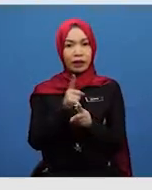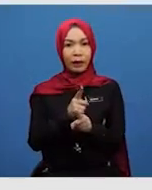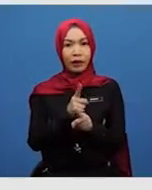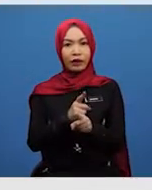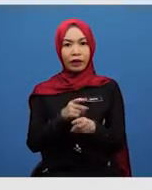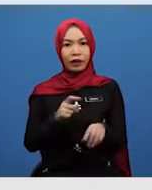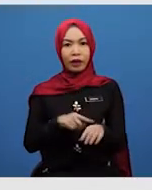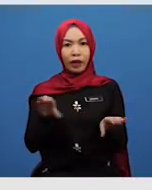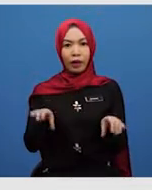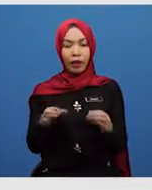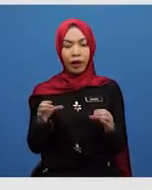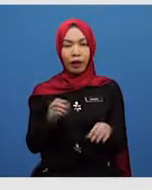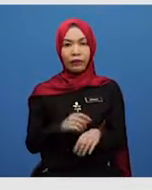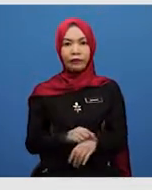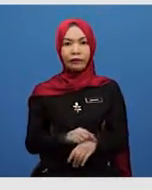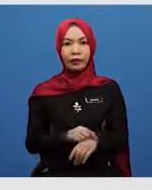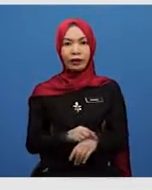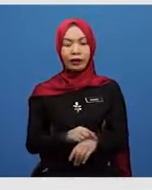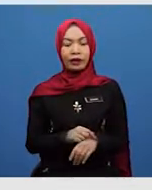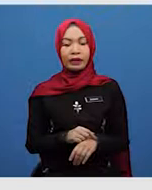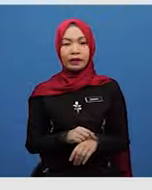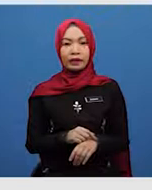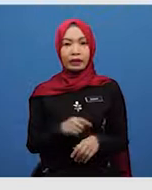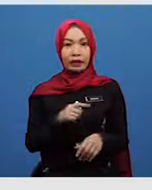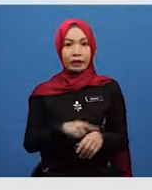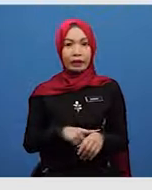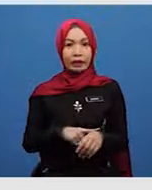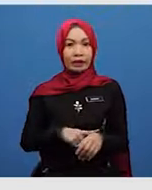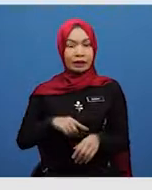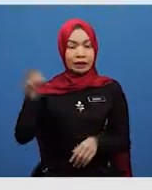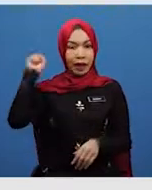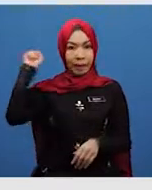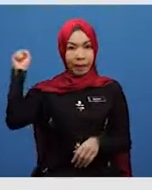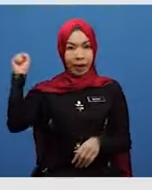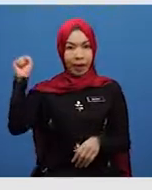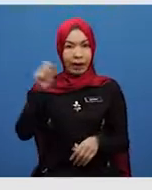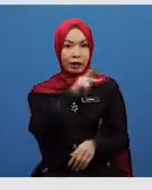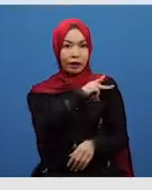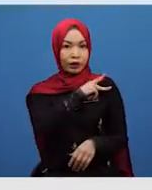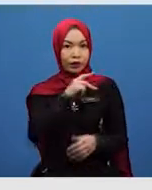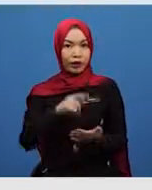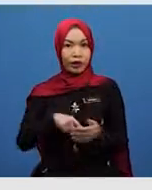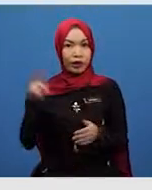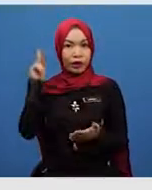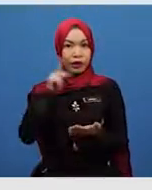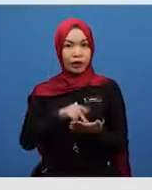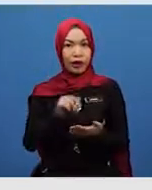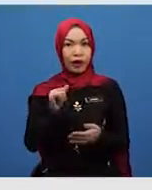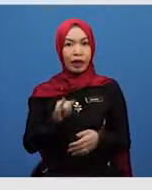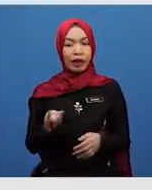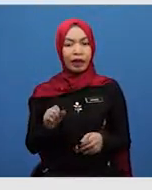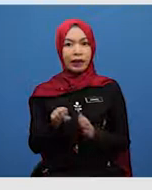Hai wakil masyarakat Bajau pantai timur Sabah pemimpin dikenali sebagai Matoa